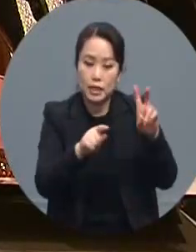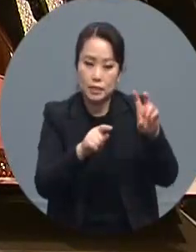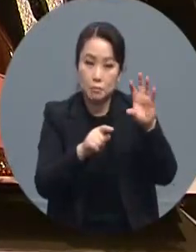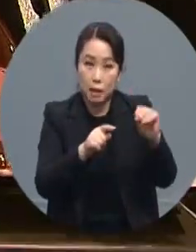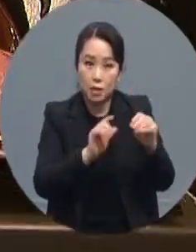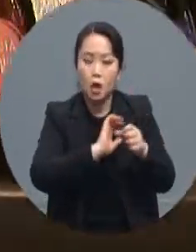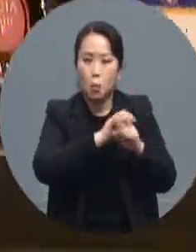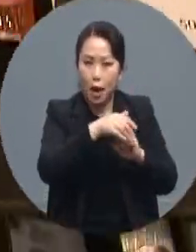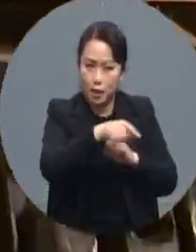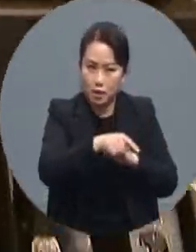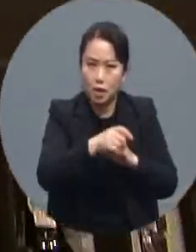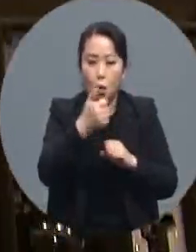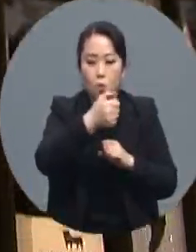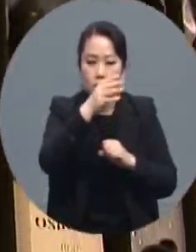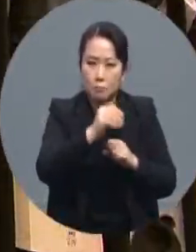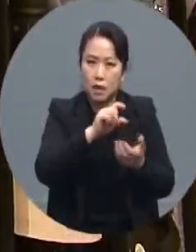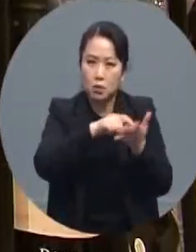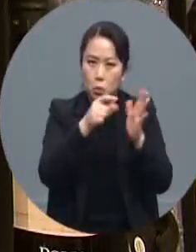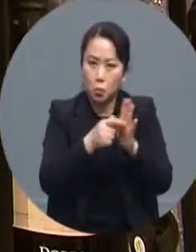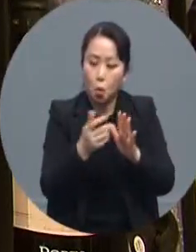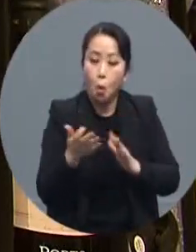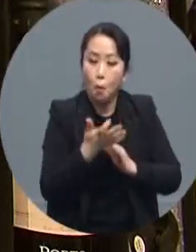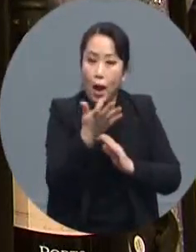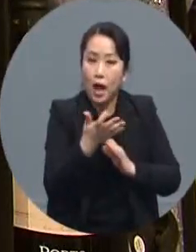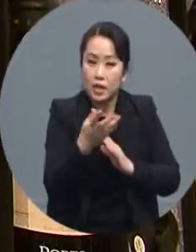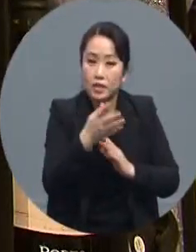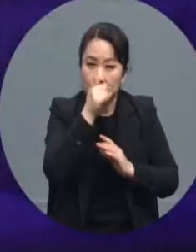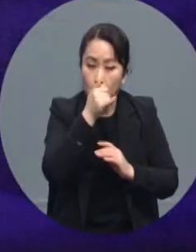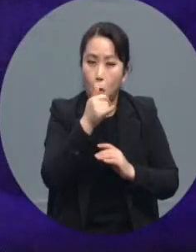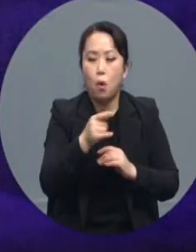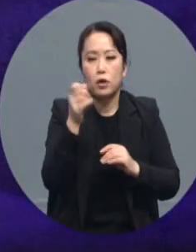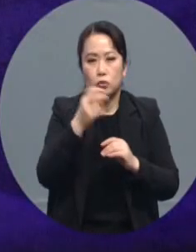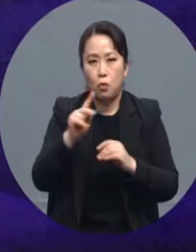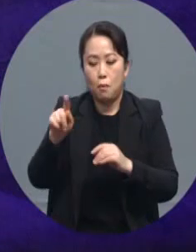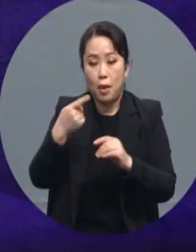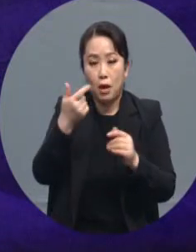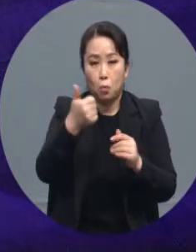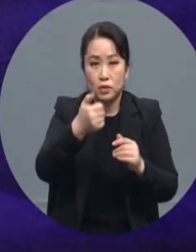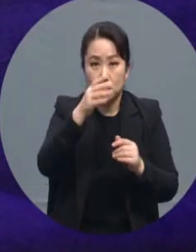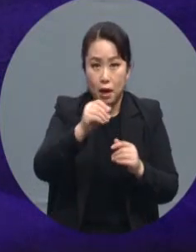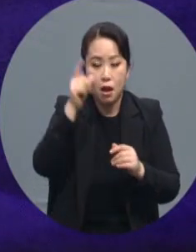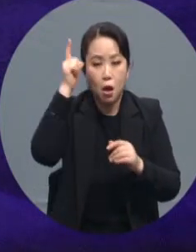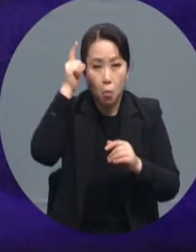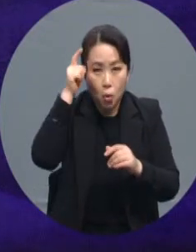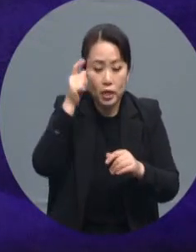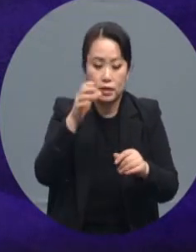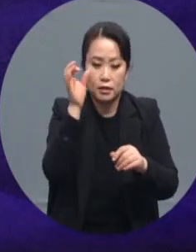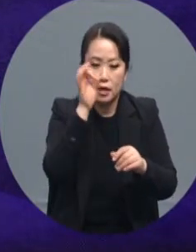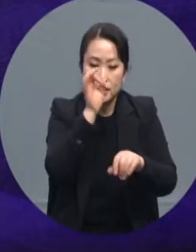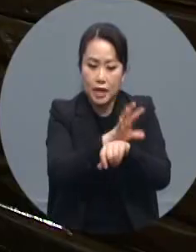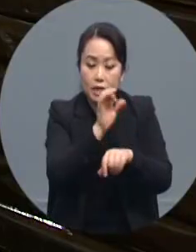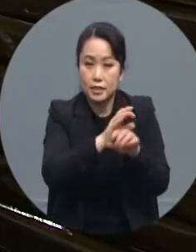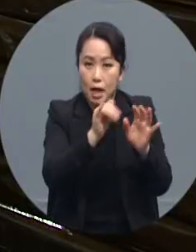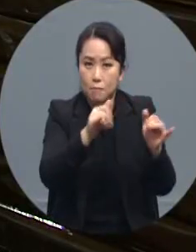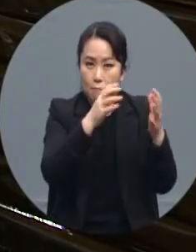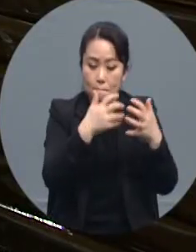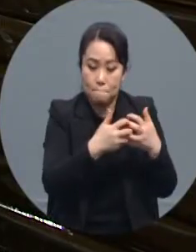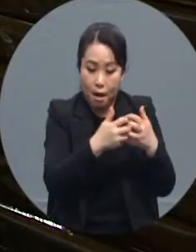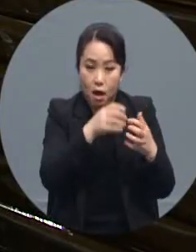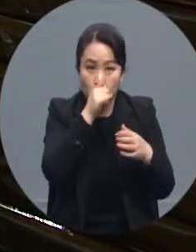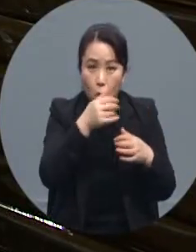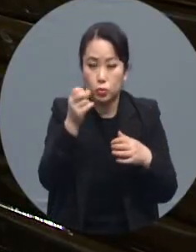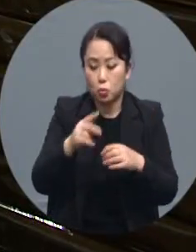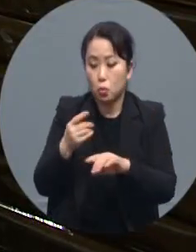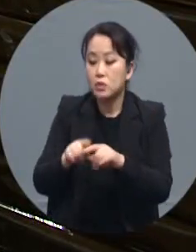원대 과일과 50만 원 안팎의 와인, 150만 원짜리 한우를 찾는 손님들이 붐비고 다른 매대에서는